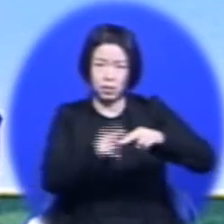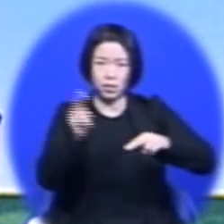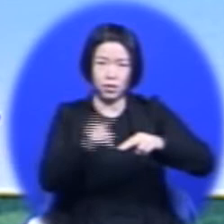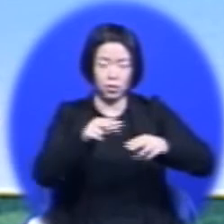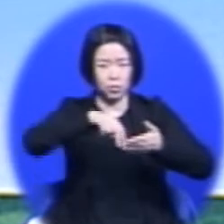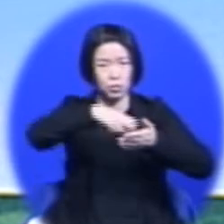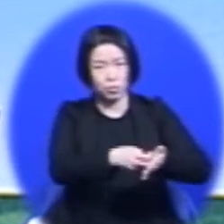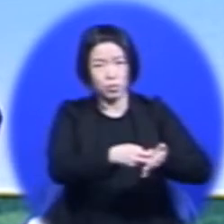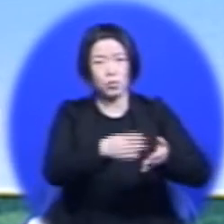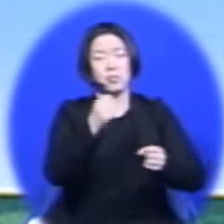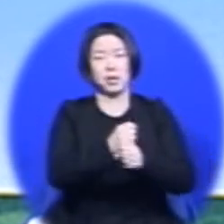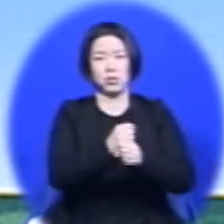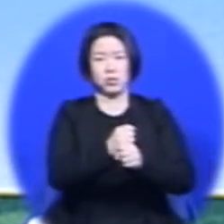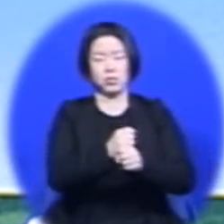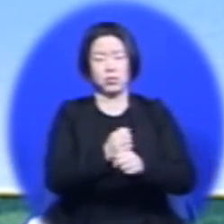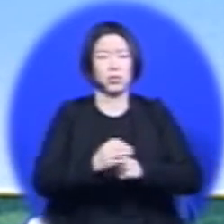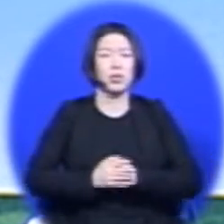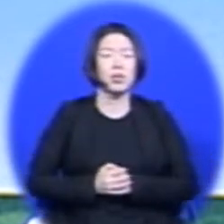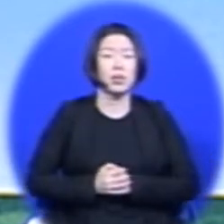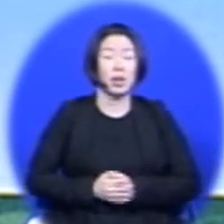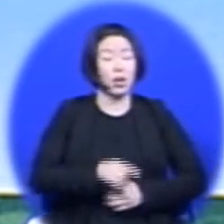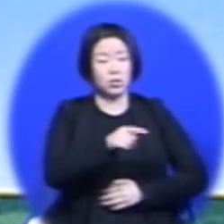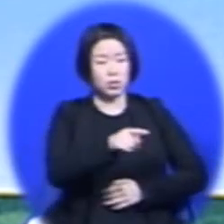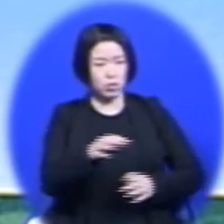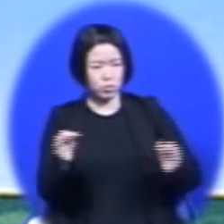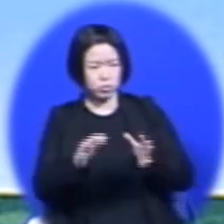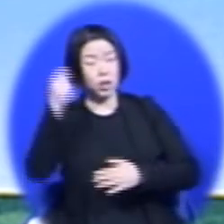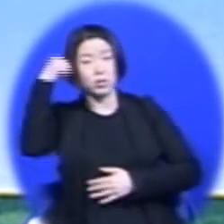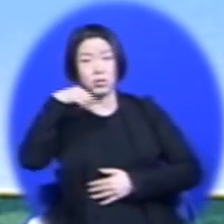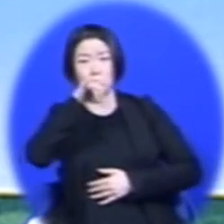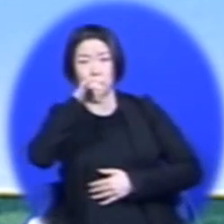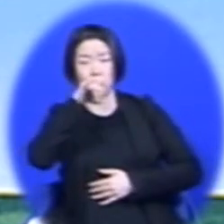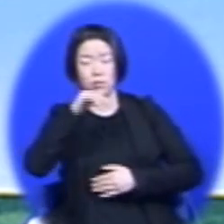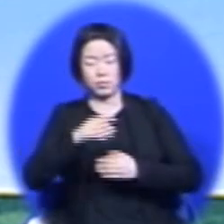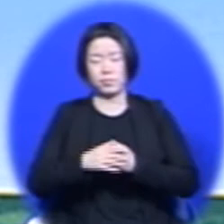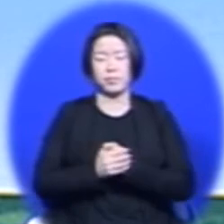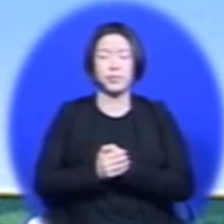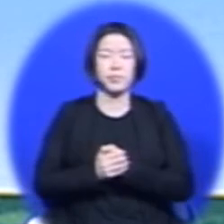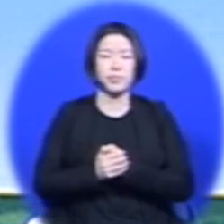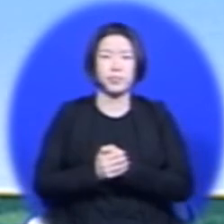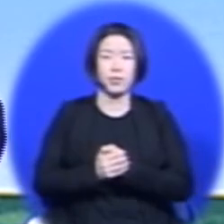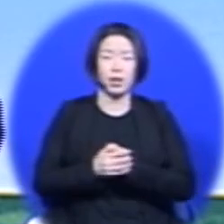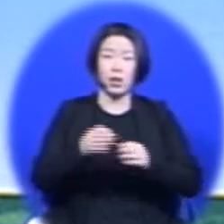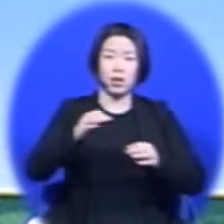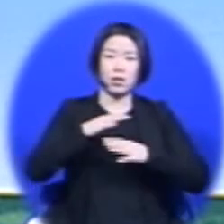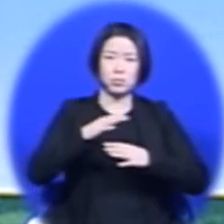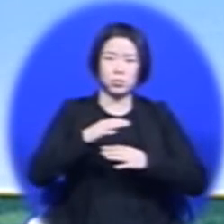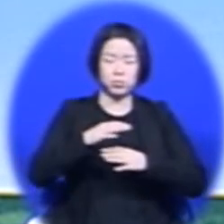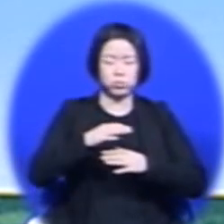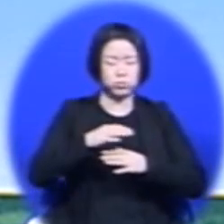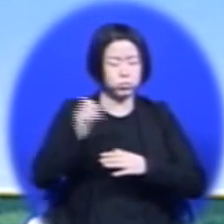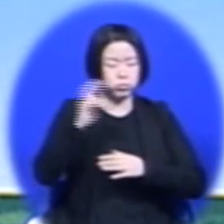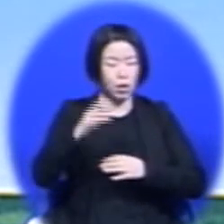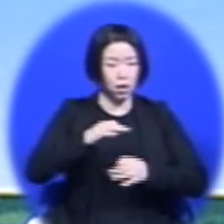거죠. 그것을 순간 느꼈습니다. 갑자기 무서운 생각이